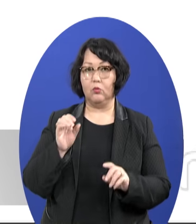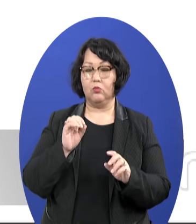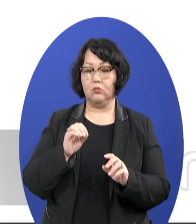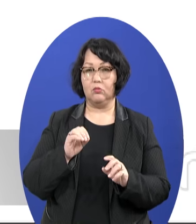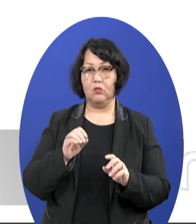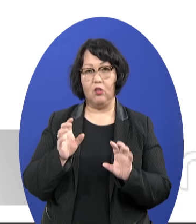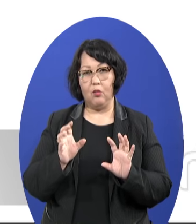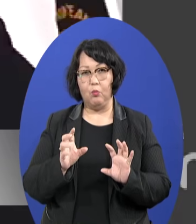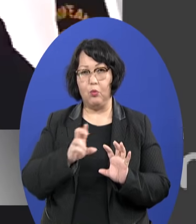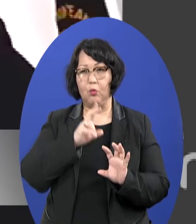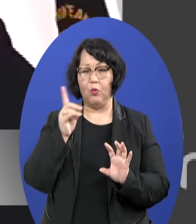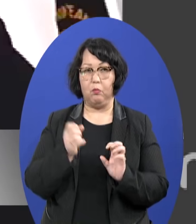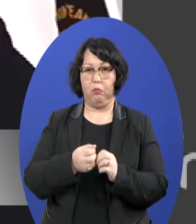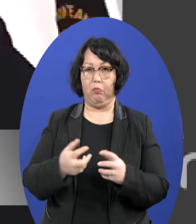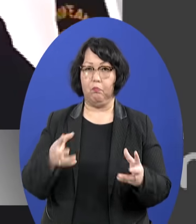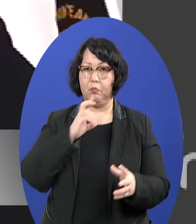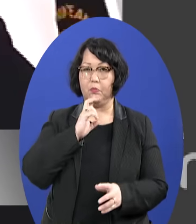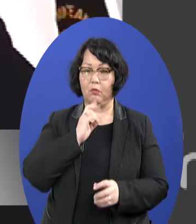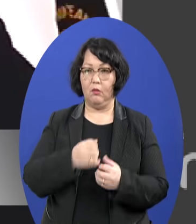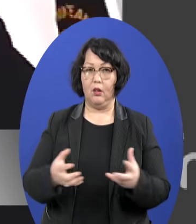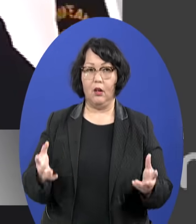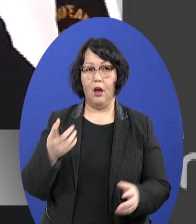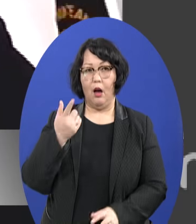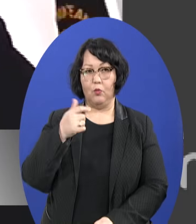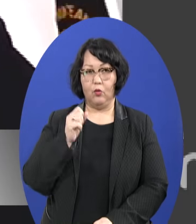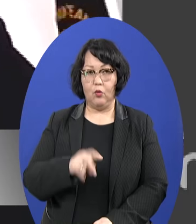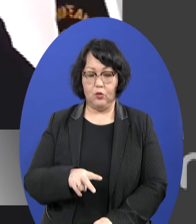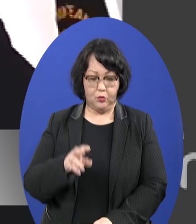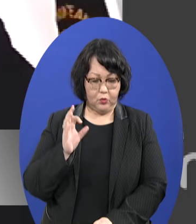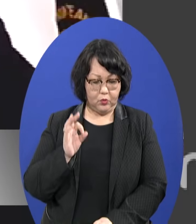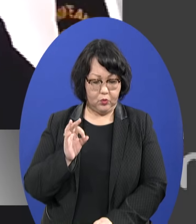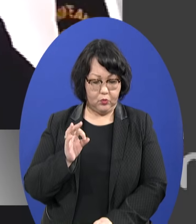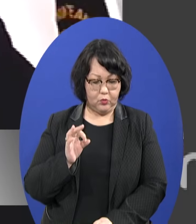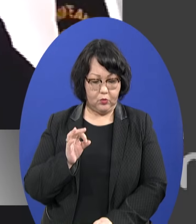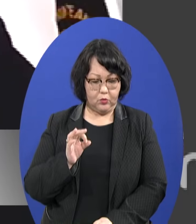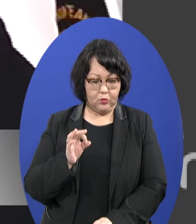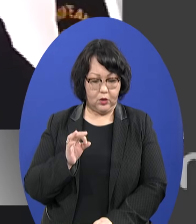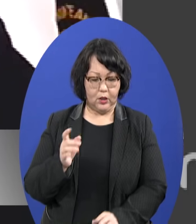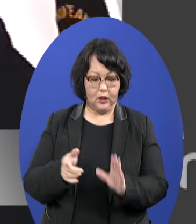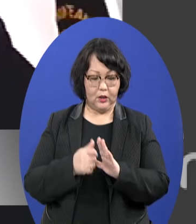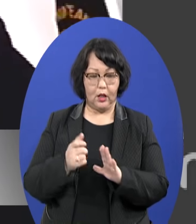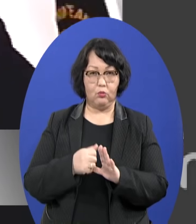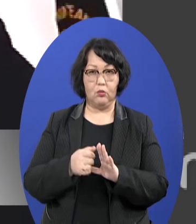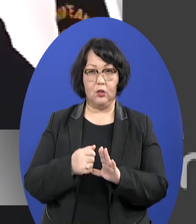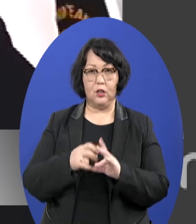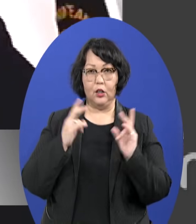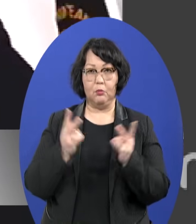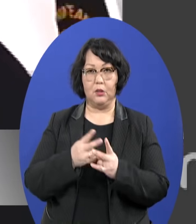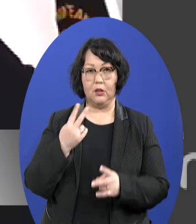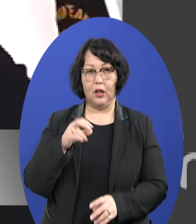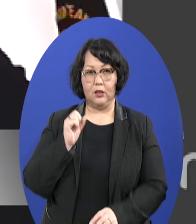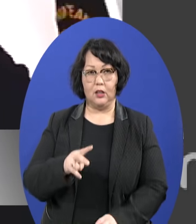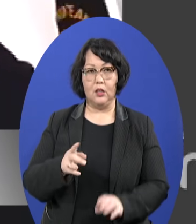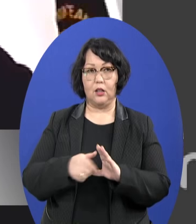үр ихсээд байх нэ. Үндсэндээ бид байж болох хамгийн муу зэгтээ ирсэн. Тэгэхээр татварын өршөөл, нийгмийн даатгалын бичлийн